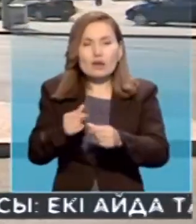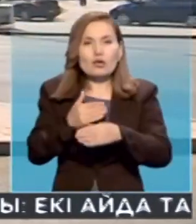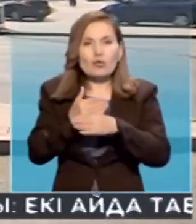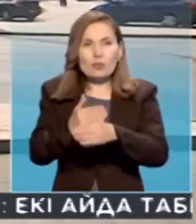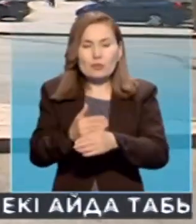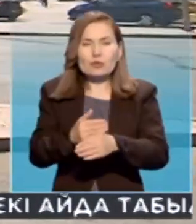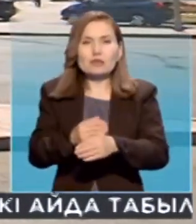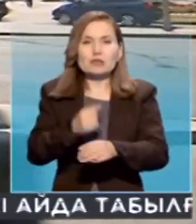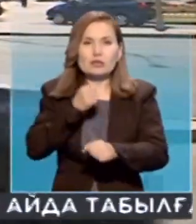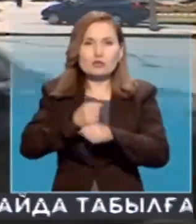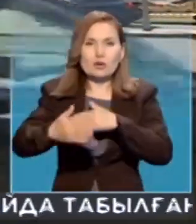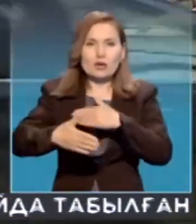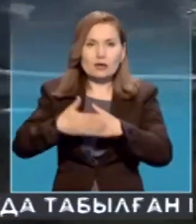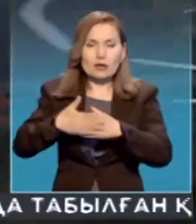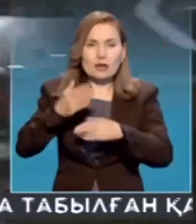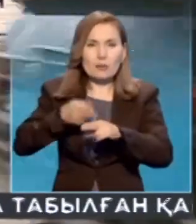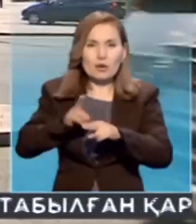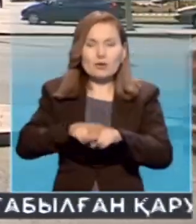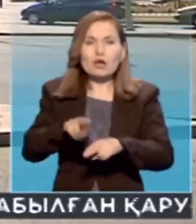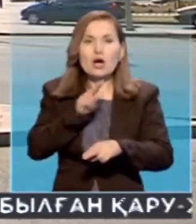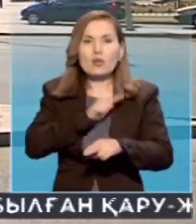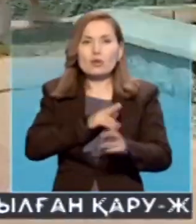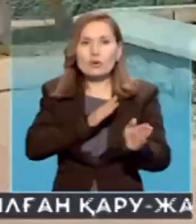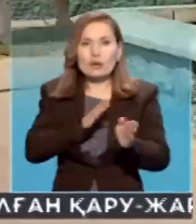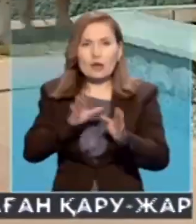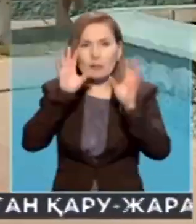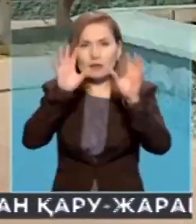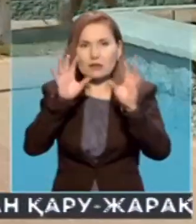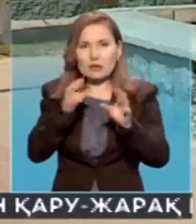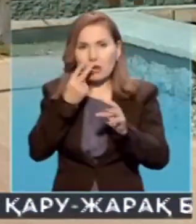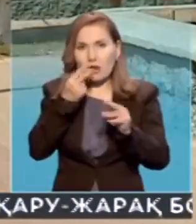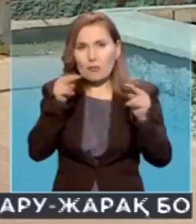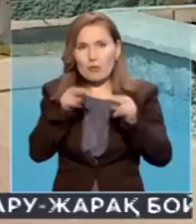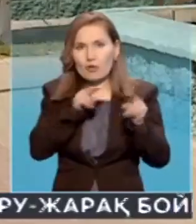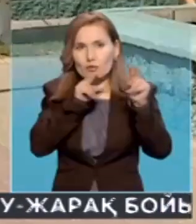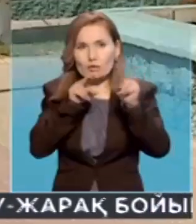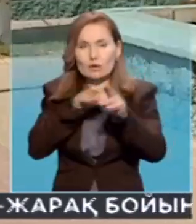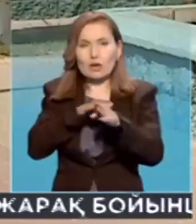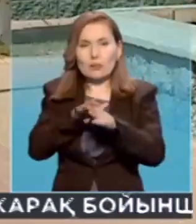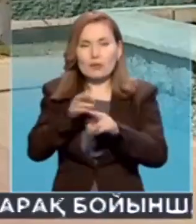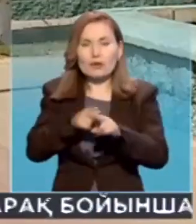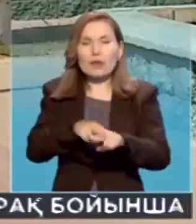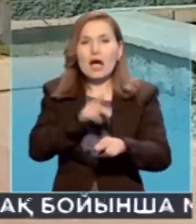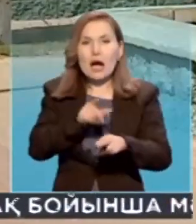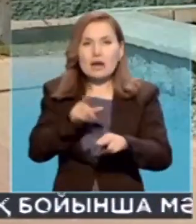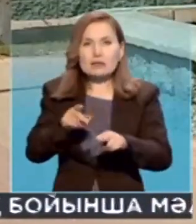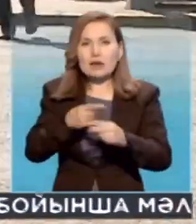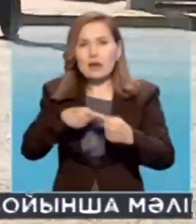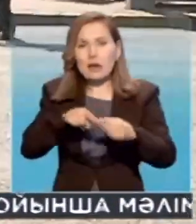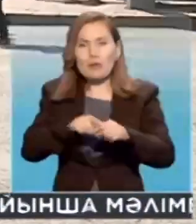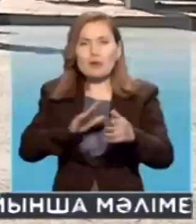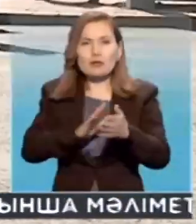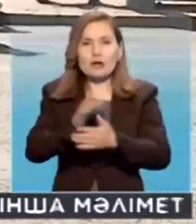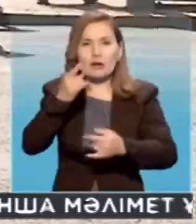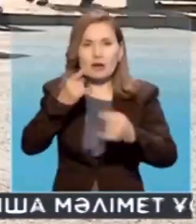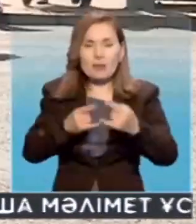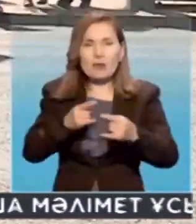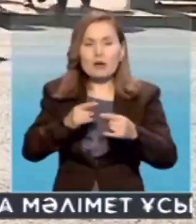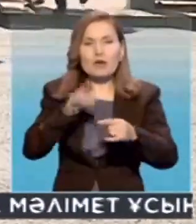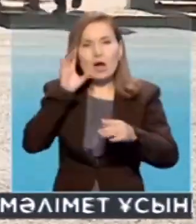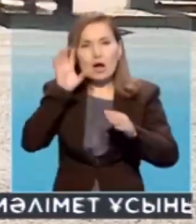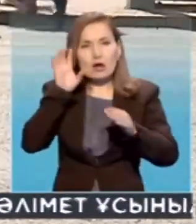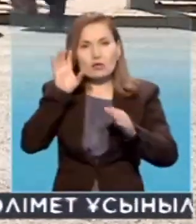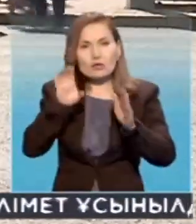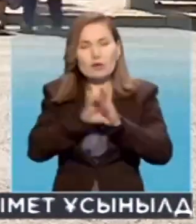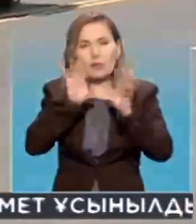Прокуратура референдумға дайындық пен оны өткізудің заңдылығын қадағалайды. Сондай-ақ азаматтарды қоғамдық бірлестіктер мен ақпарат құралдарын қолданыстағы заңды қатаң